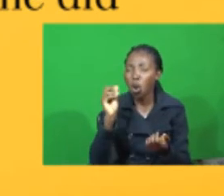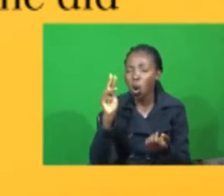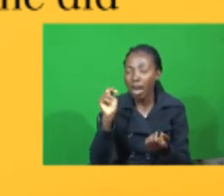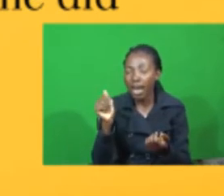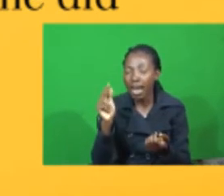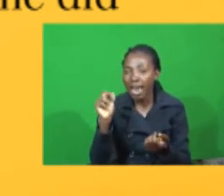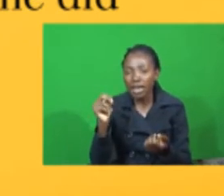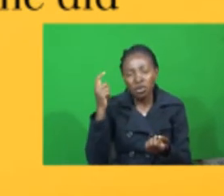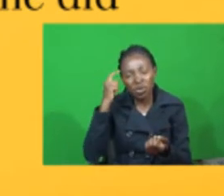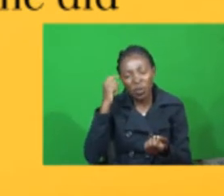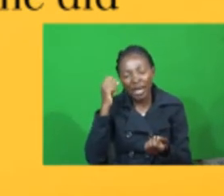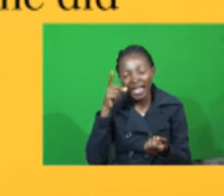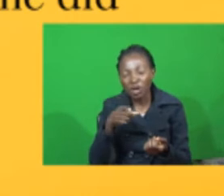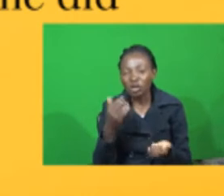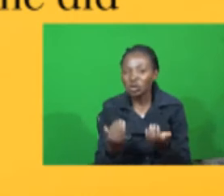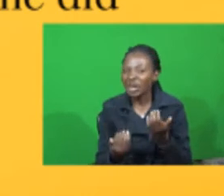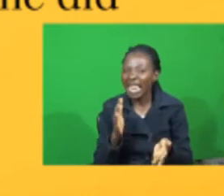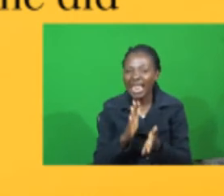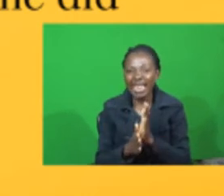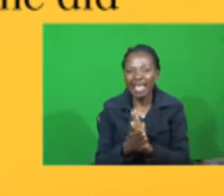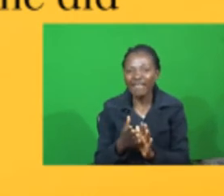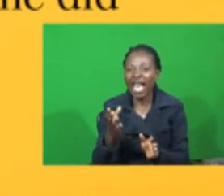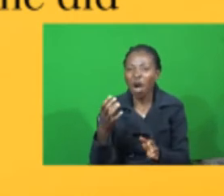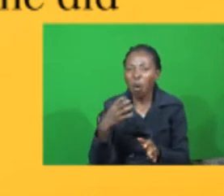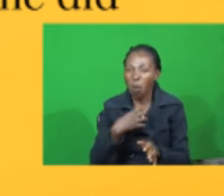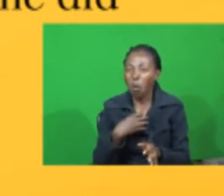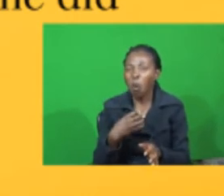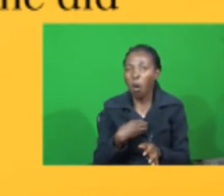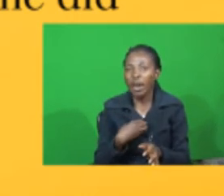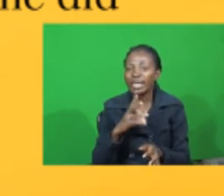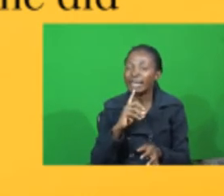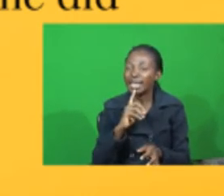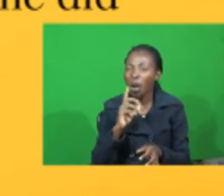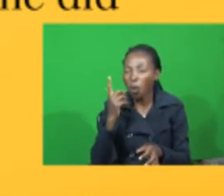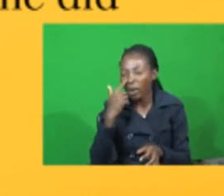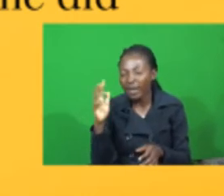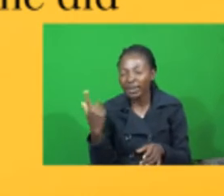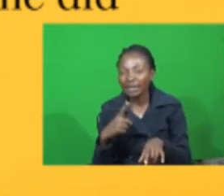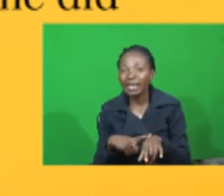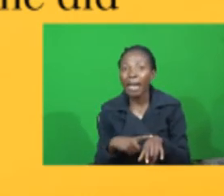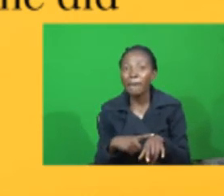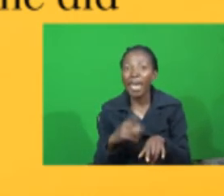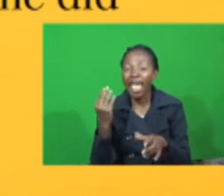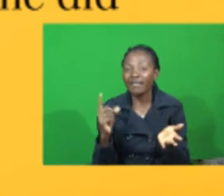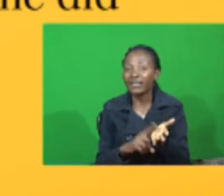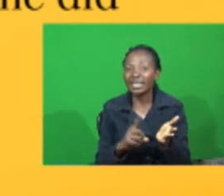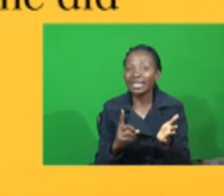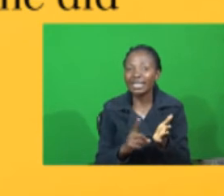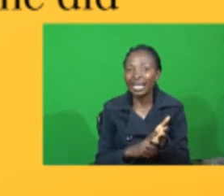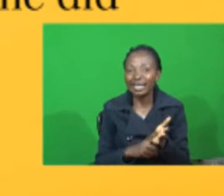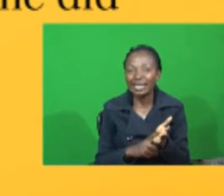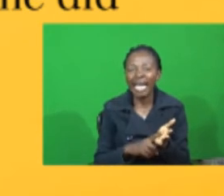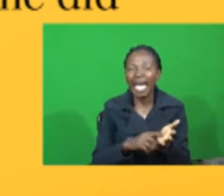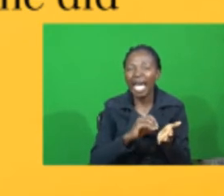kuti vana avo havangavi vake. Naizvozvo wakati kana wopinda kumukadzi womukoma wake, worashira mbeu